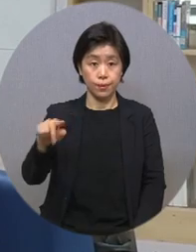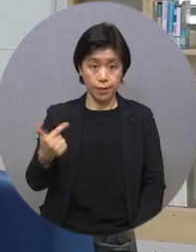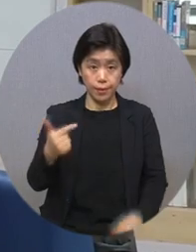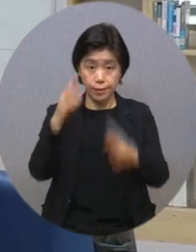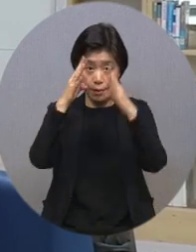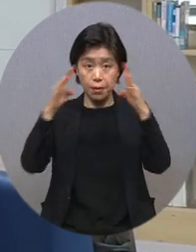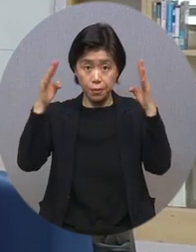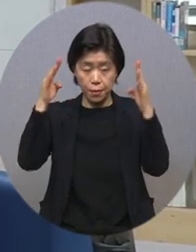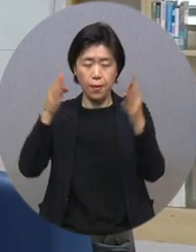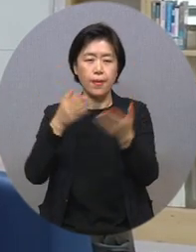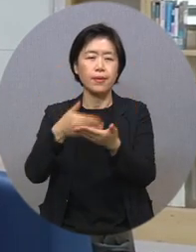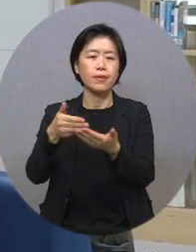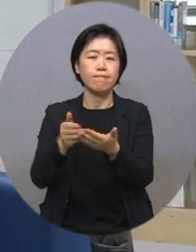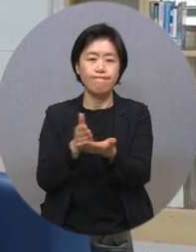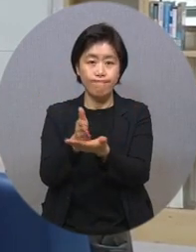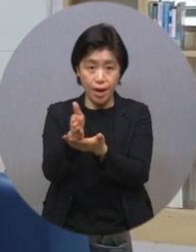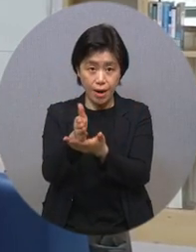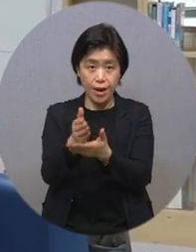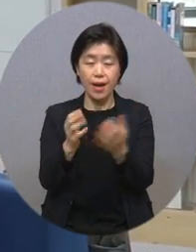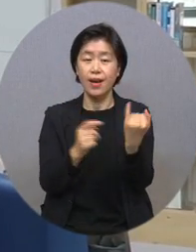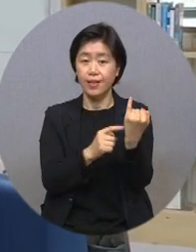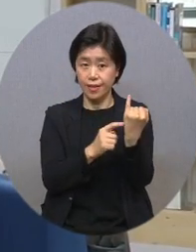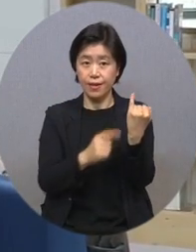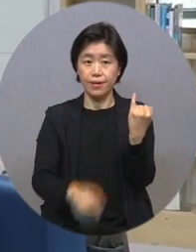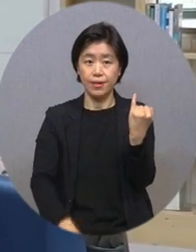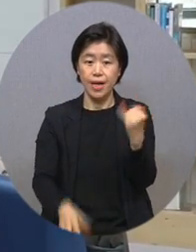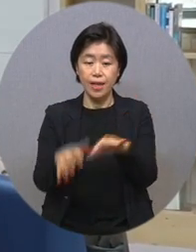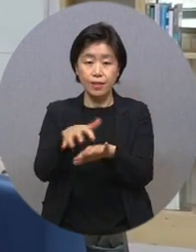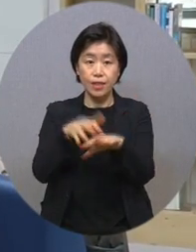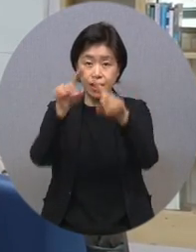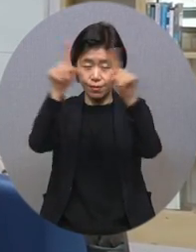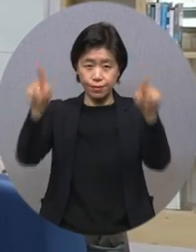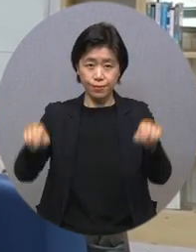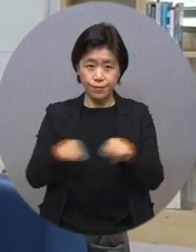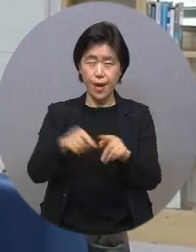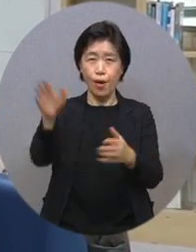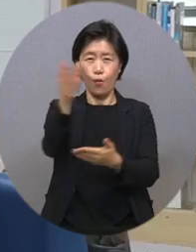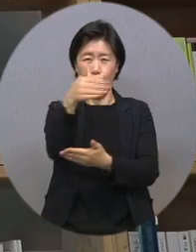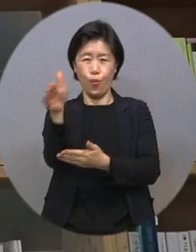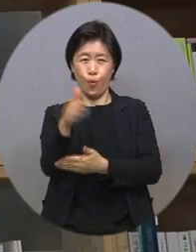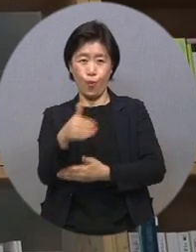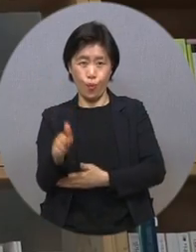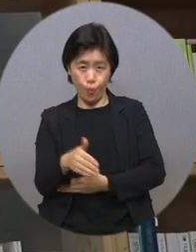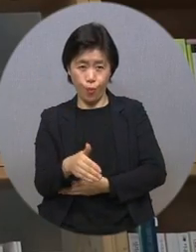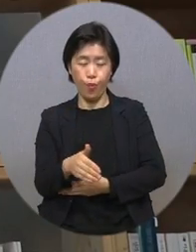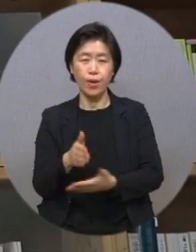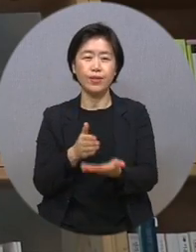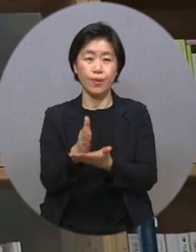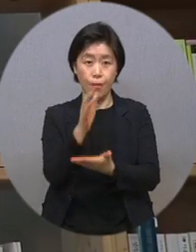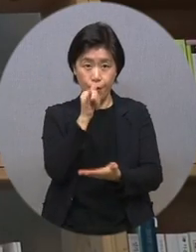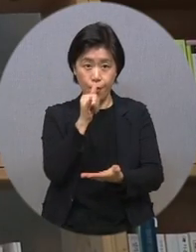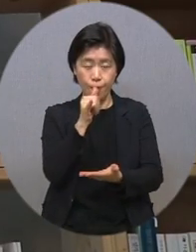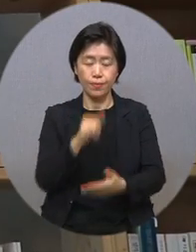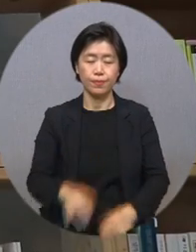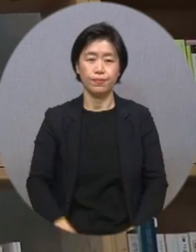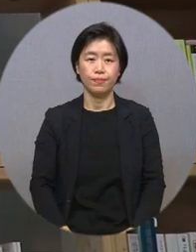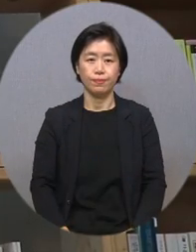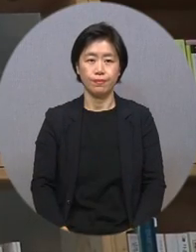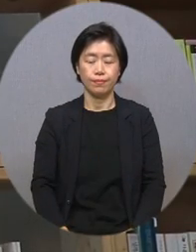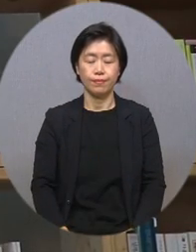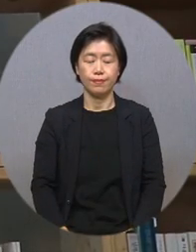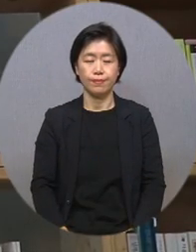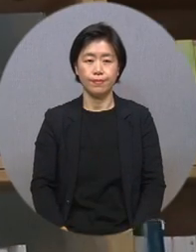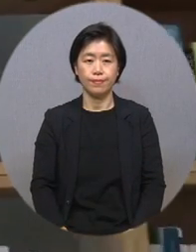전공한 김선예 작가는 캔버스 천 위에 채색하는 독특한 기법으로 자신만의 이야기를 전해온